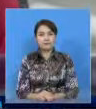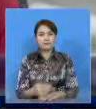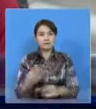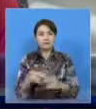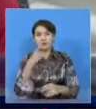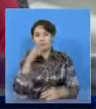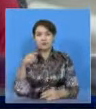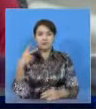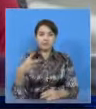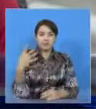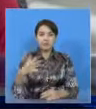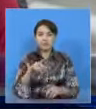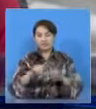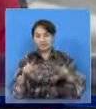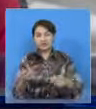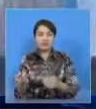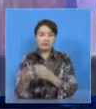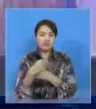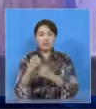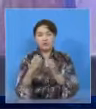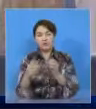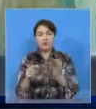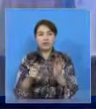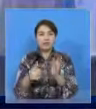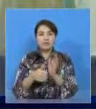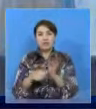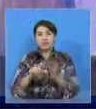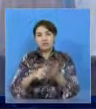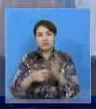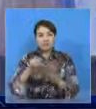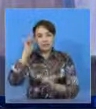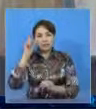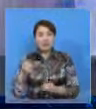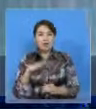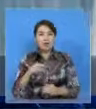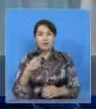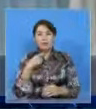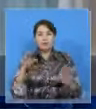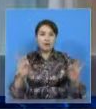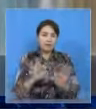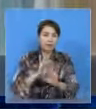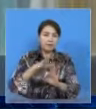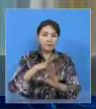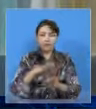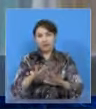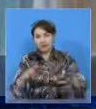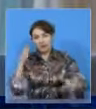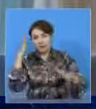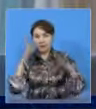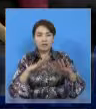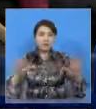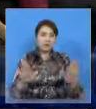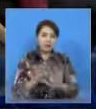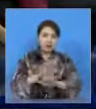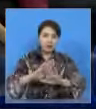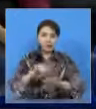Бұл нөмірі 25-ші мектептен келген 11-ші сынып оқушысы Лаура Макенова. Вокалдан арнайы тәлім алмаса да, бала кезінен әншілікке жақын